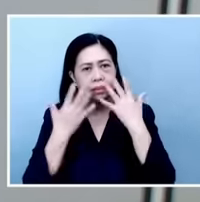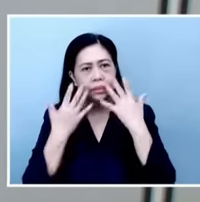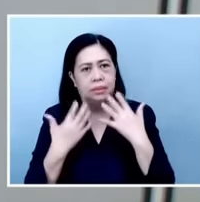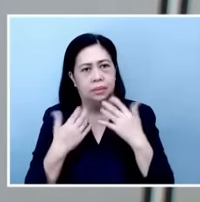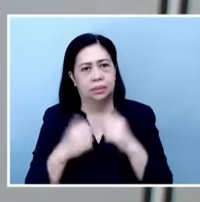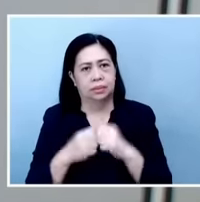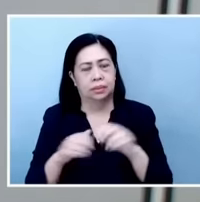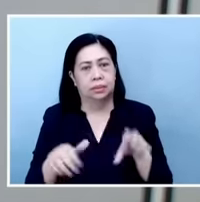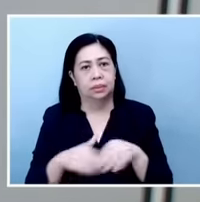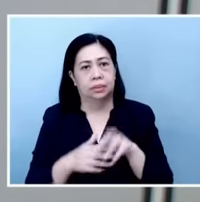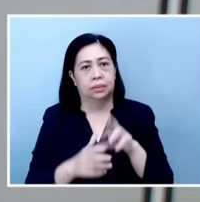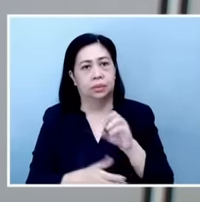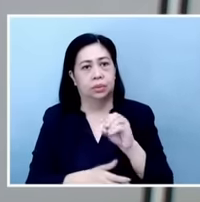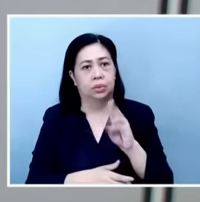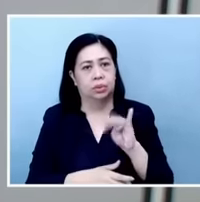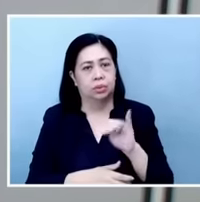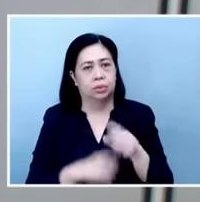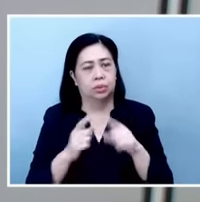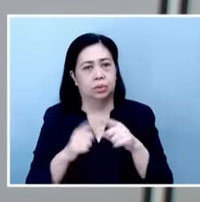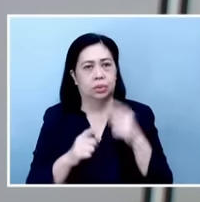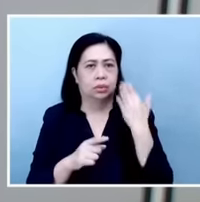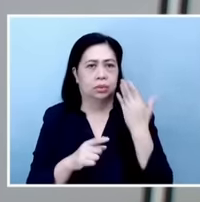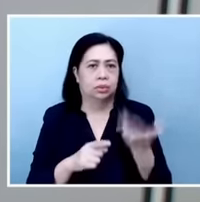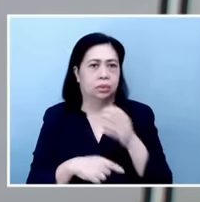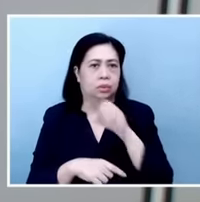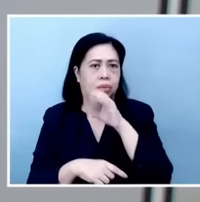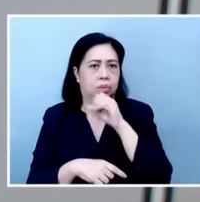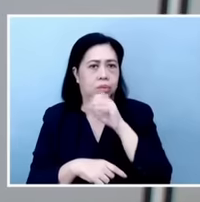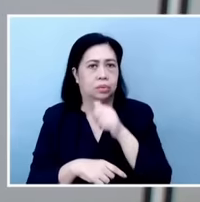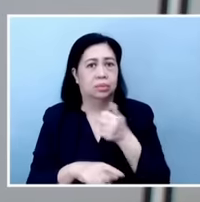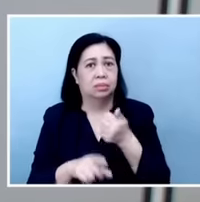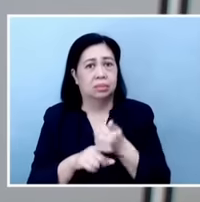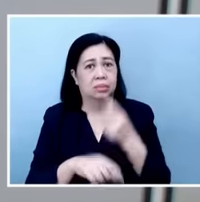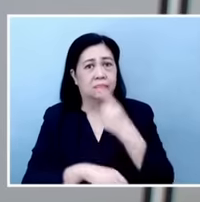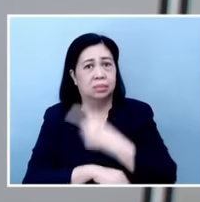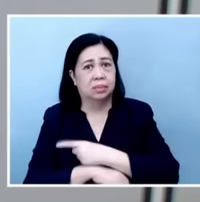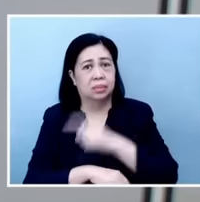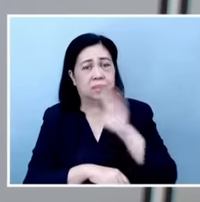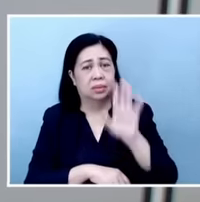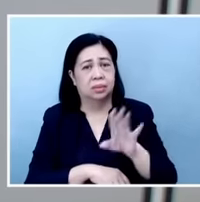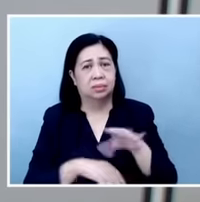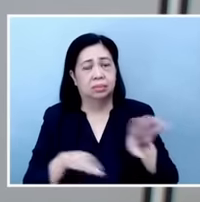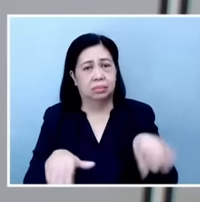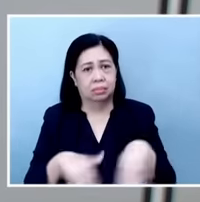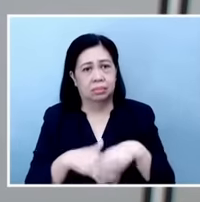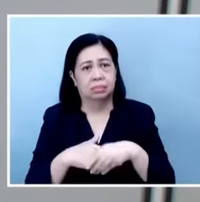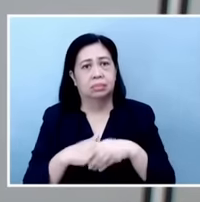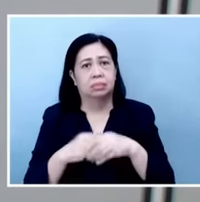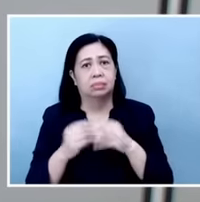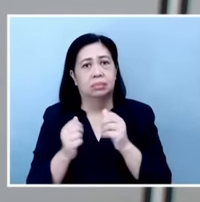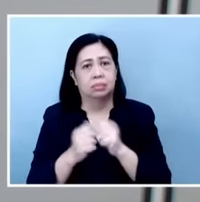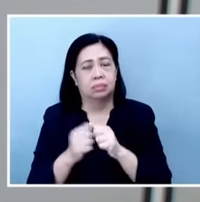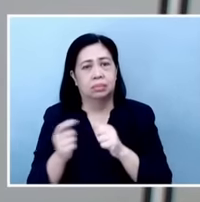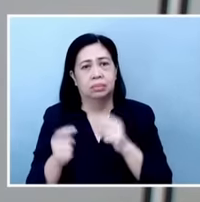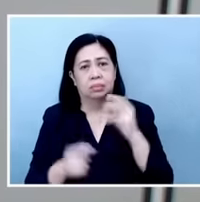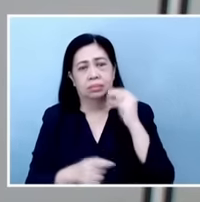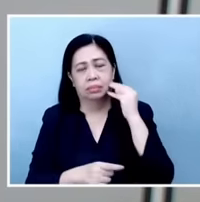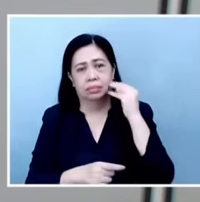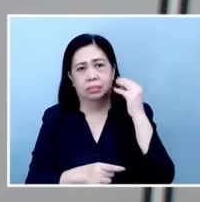kasal ni Robbie Domingo nang pumanaw ang kanyang lola sa mismong araw ng kanyang pag-iisang dibdib kay Mikey